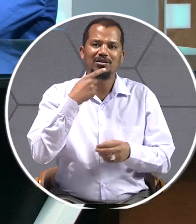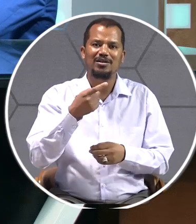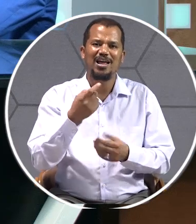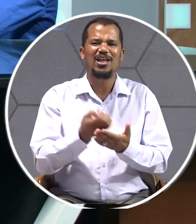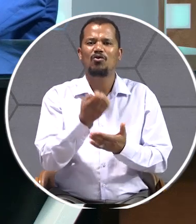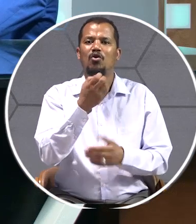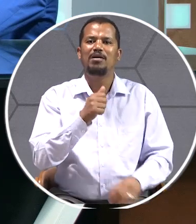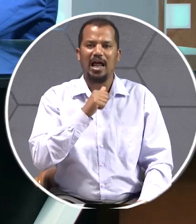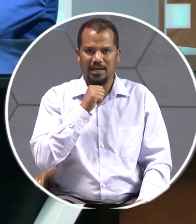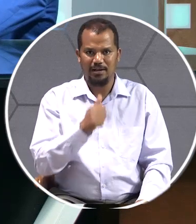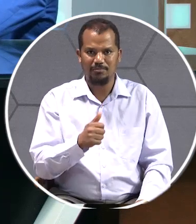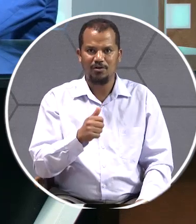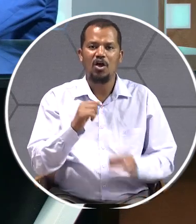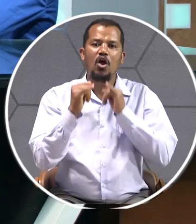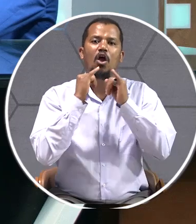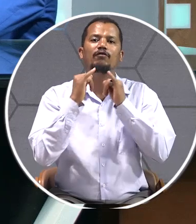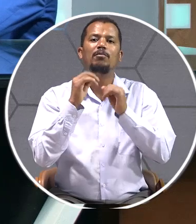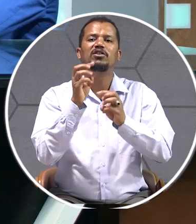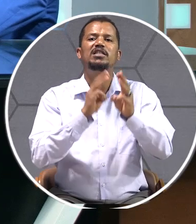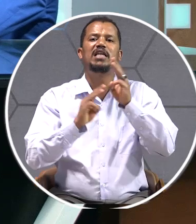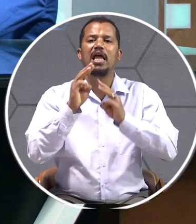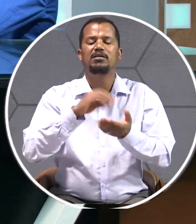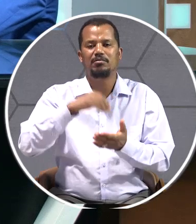አይደለም information science